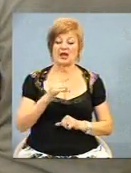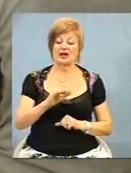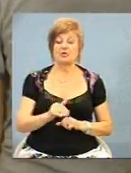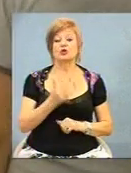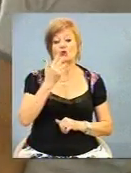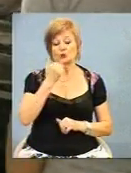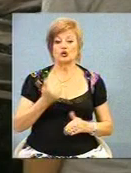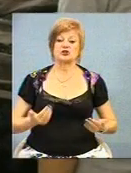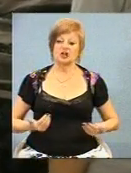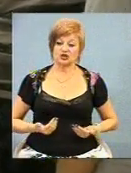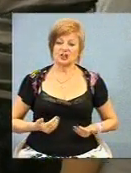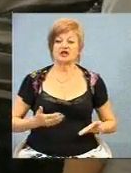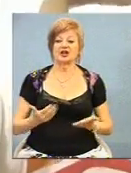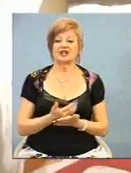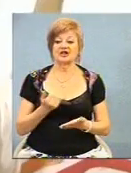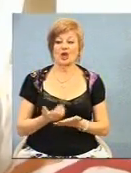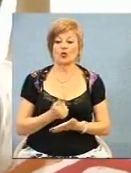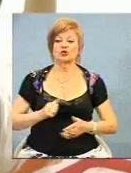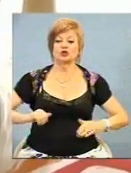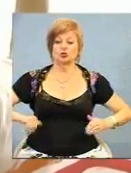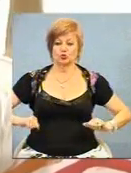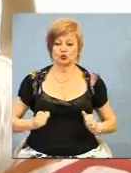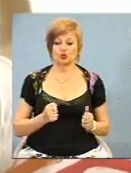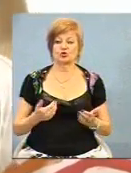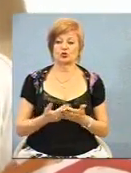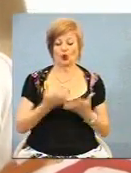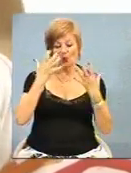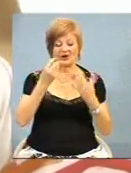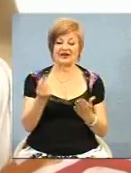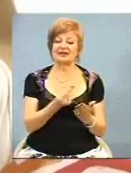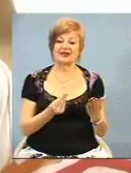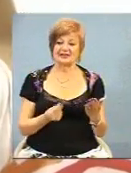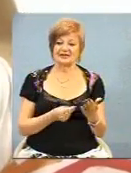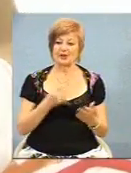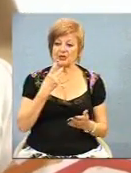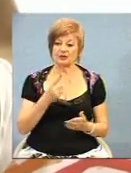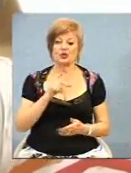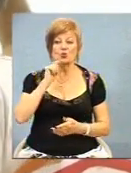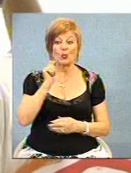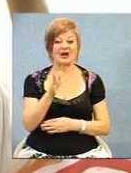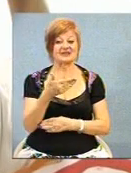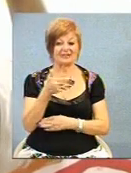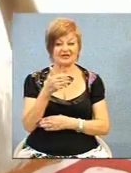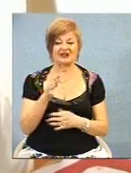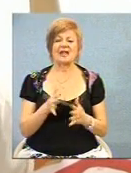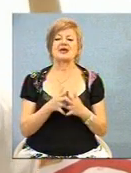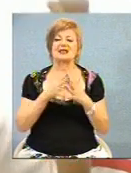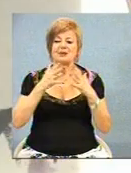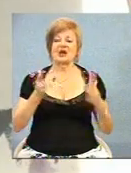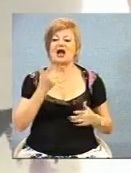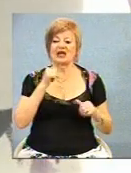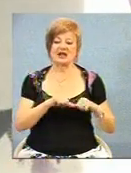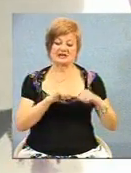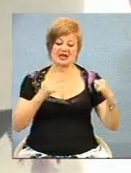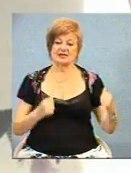адаптується до життя і знаходить нових друзів. Захоплюється малюванням. Картина, де зображений український стяг та велике червоне серце,